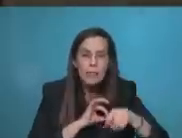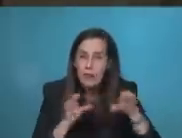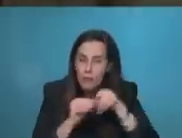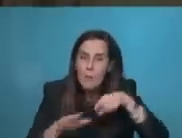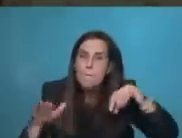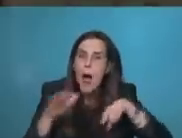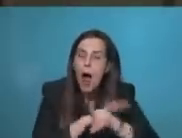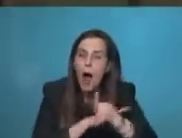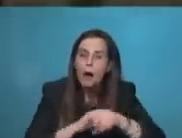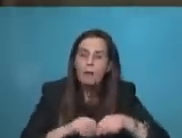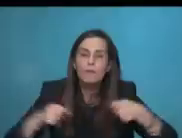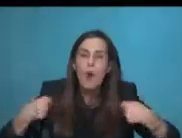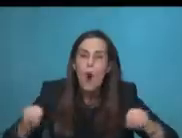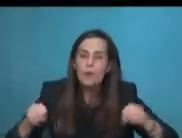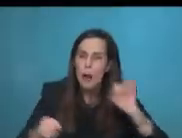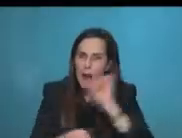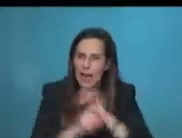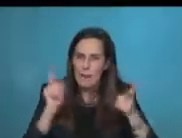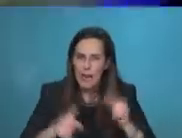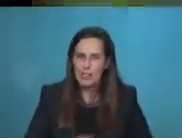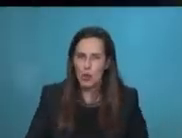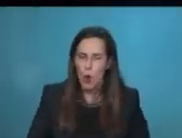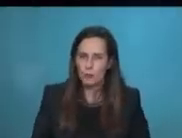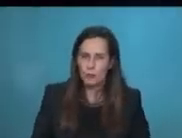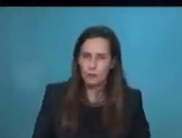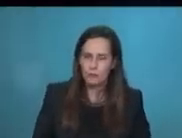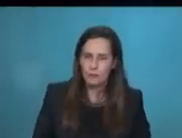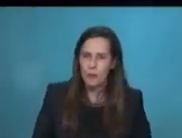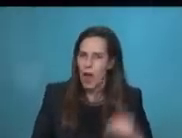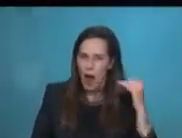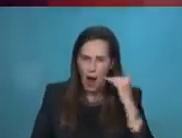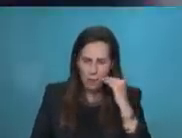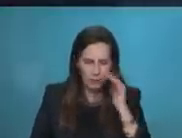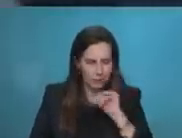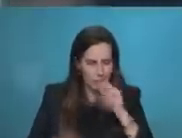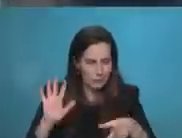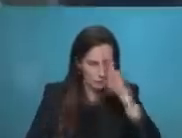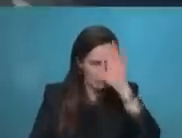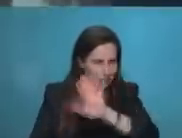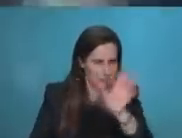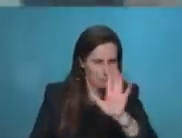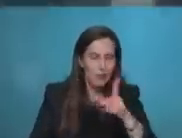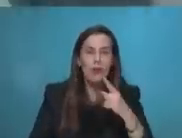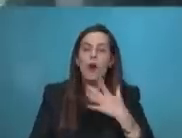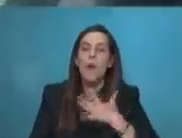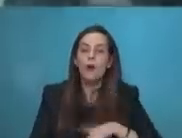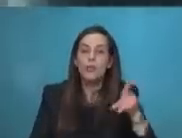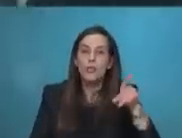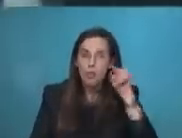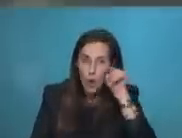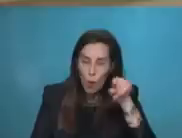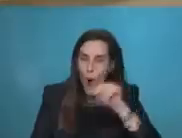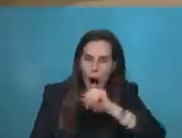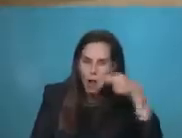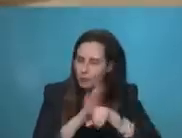על אופנוע מהכלא. האמריקנים לא לוקחים צ'אנס איתו, מבקשים להבטיח שאלוף הבריחות לא יימלט